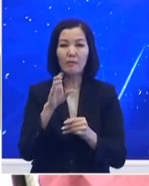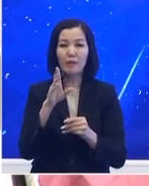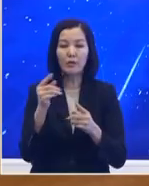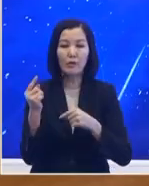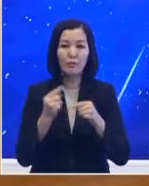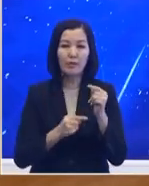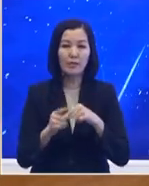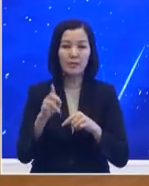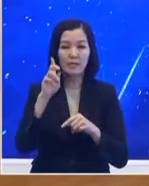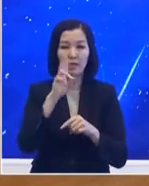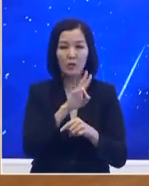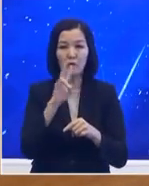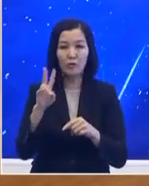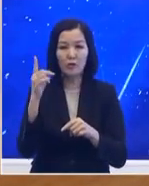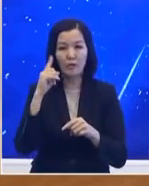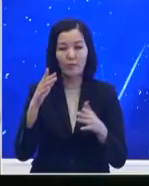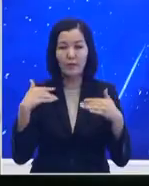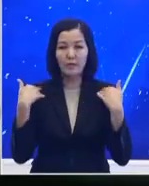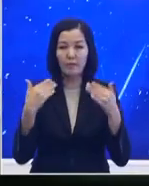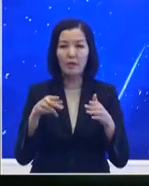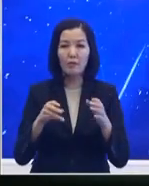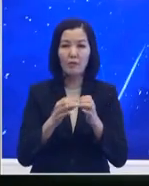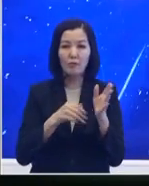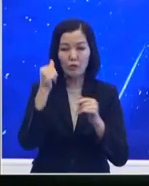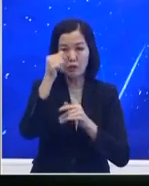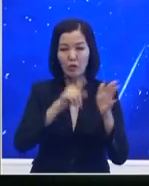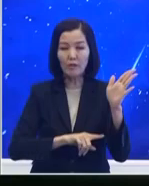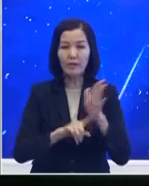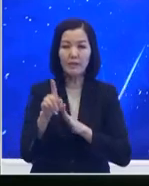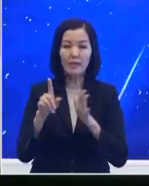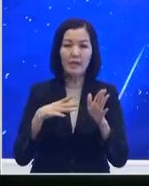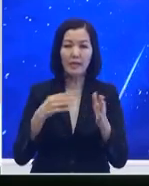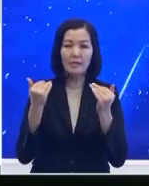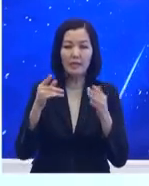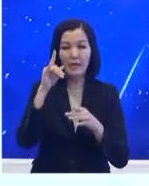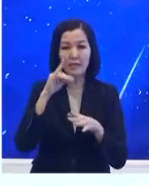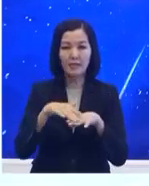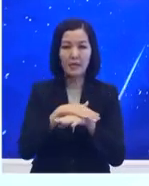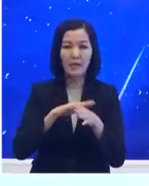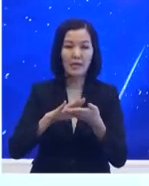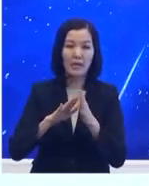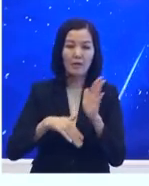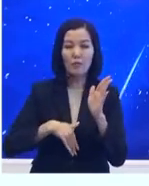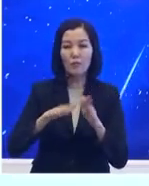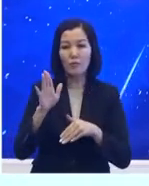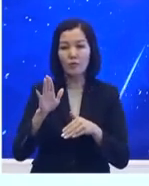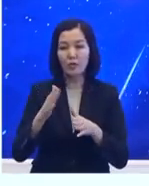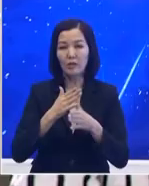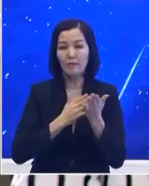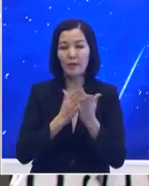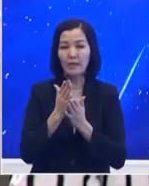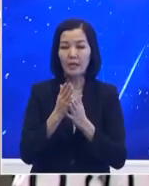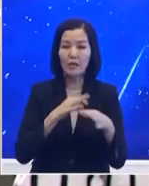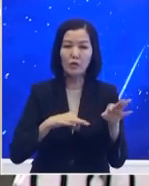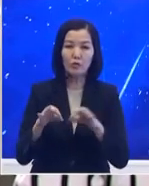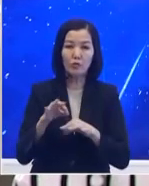жобасы елбасы бастамасымен 2017 жылы қолға алынған. Қазақстандықтардың әл-ауқатын арттыру, тұрмыс сапасын жақсартуға бағытталған